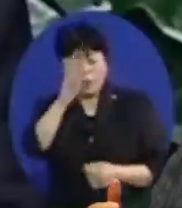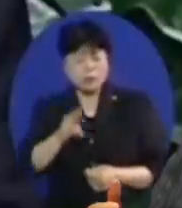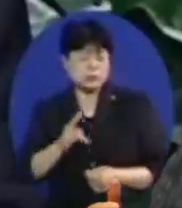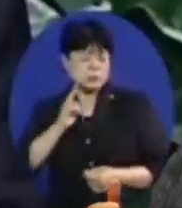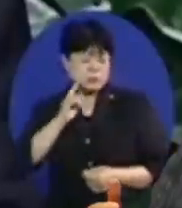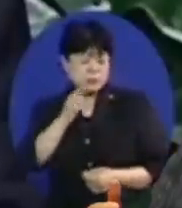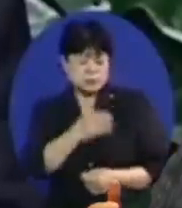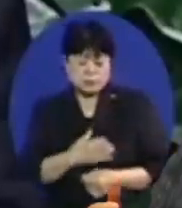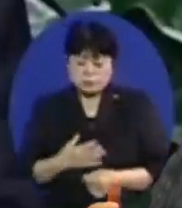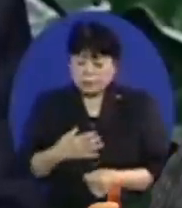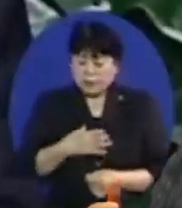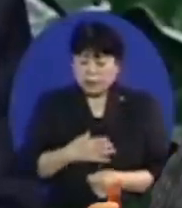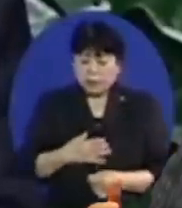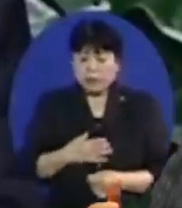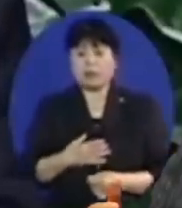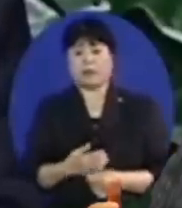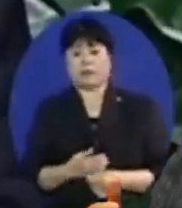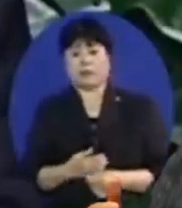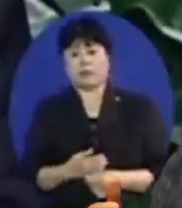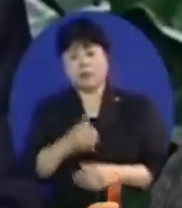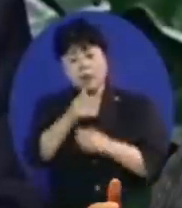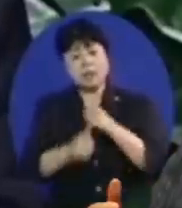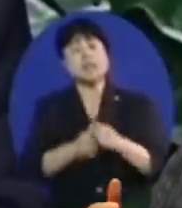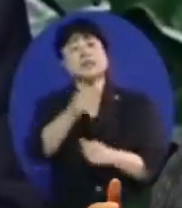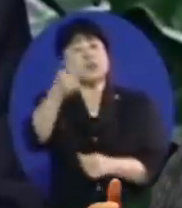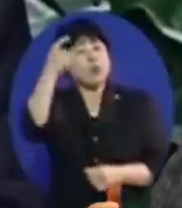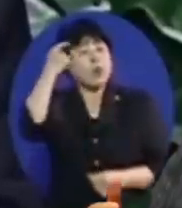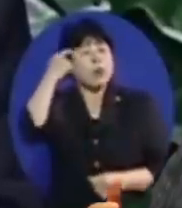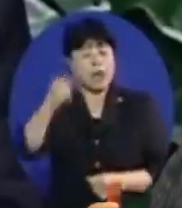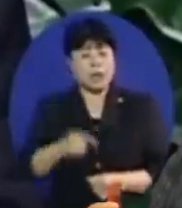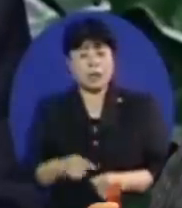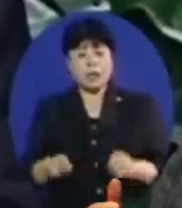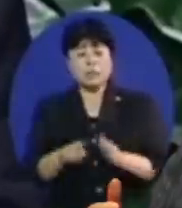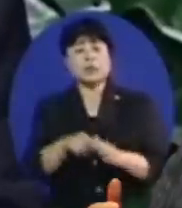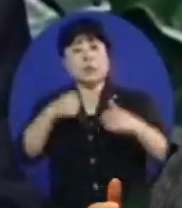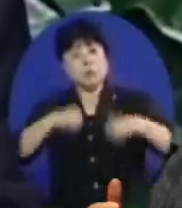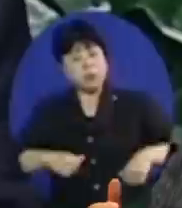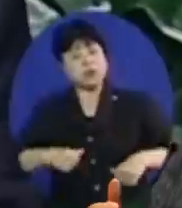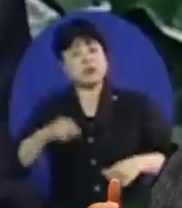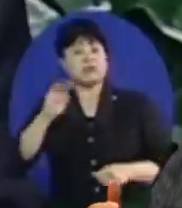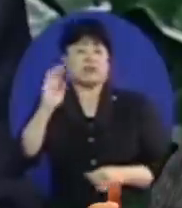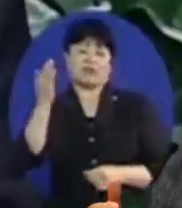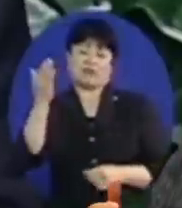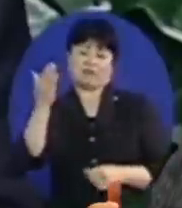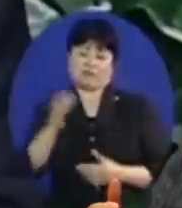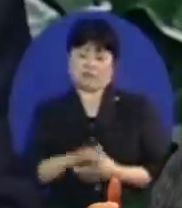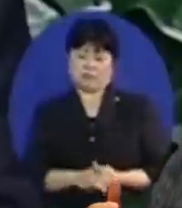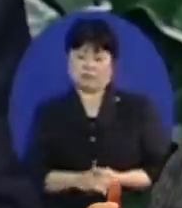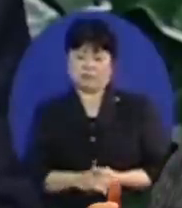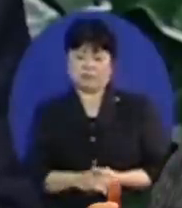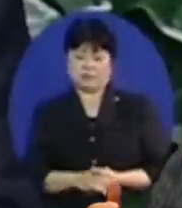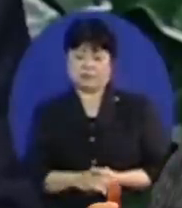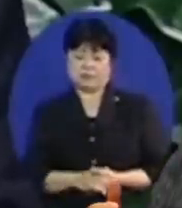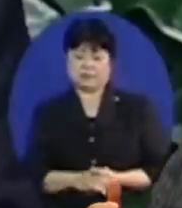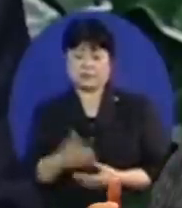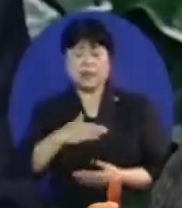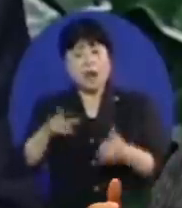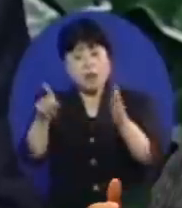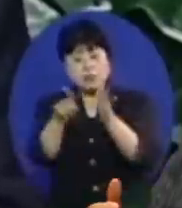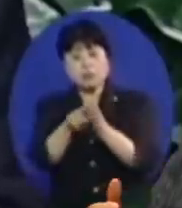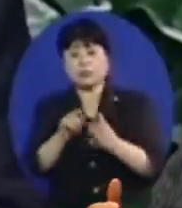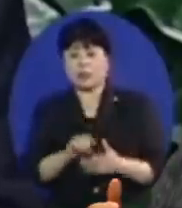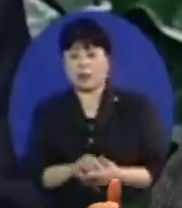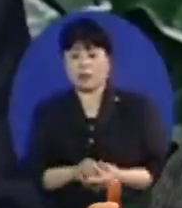더 괴로워집니다. 그러면 하나님이 어떻게 이렇게 하시냐? 믿음을 포기해버리고 마는 것입니다. 내가